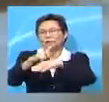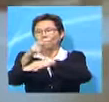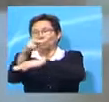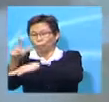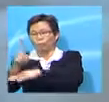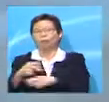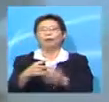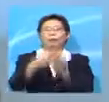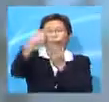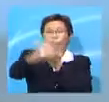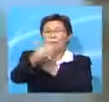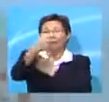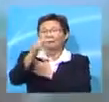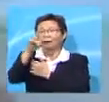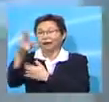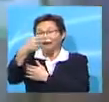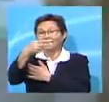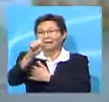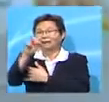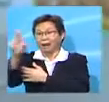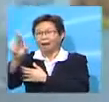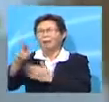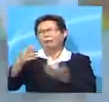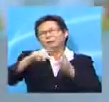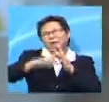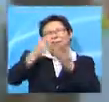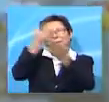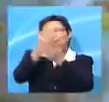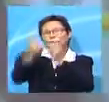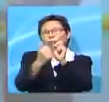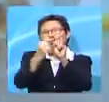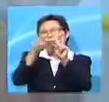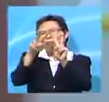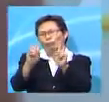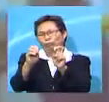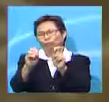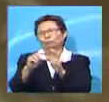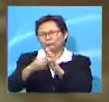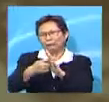Projek HSR Malaysia Singapura dijangka beroperasi menjelang tahun 2020.